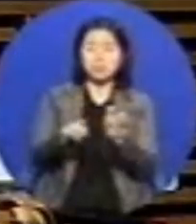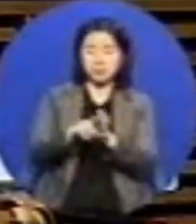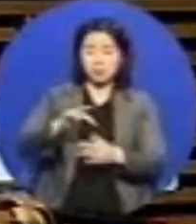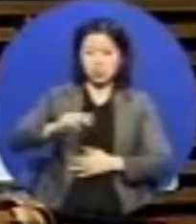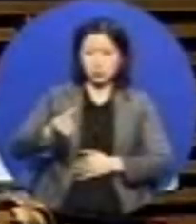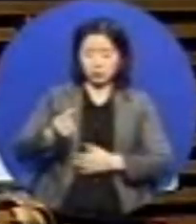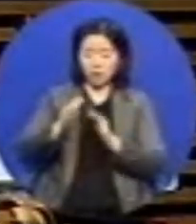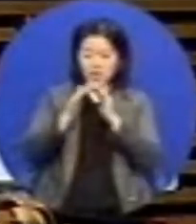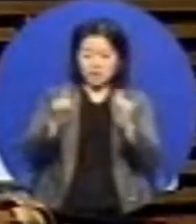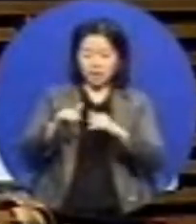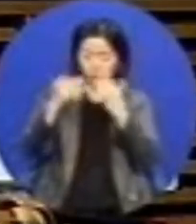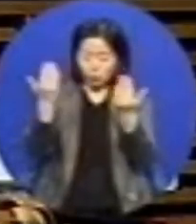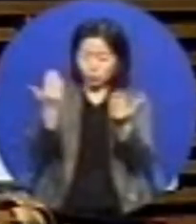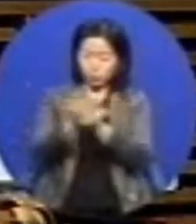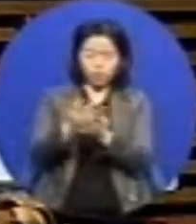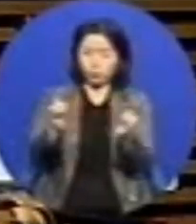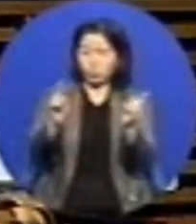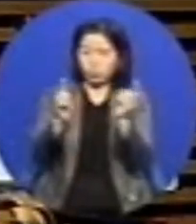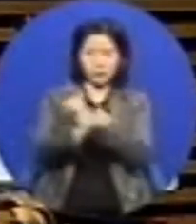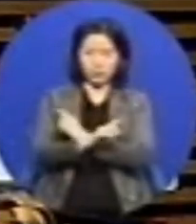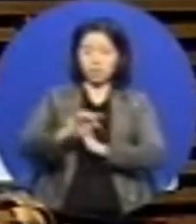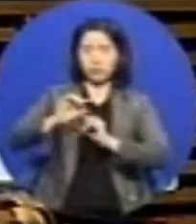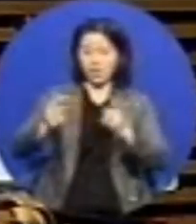완전히 변하는 건 아닌가보다